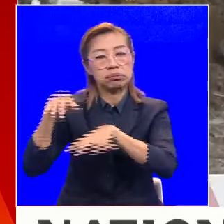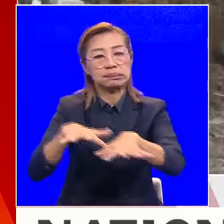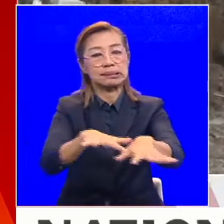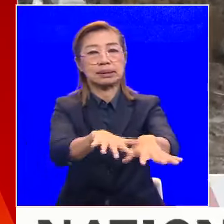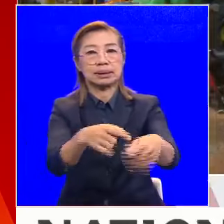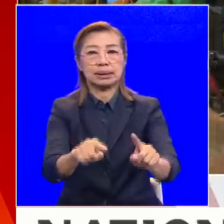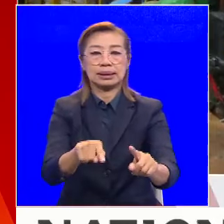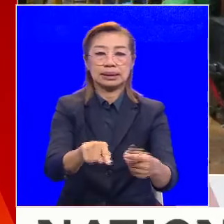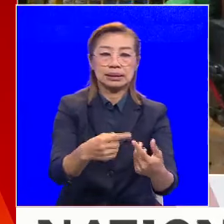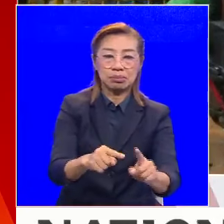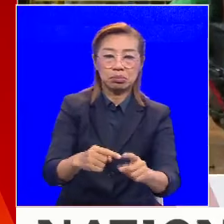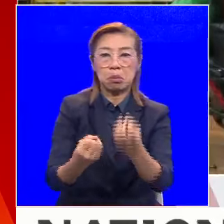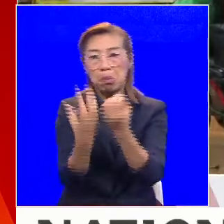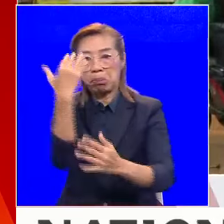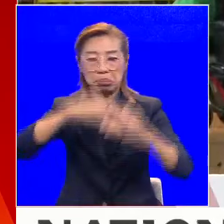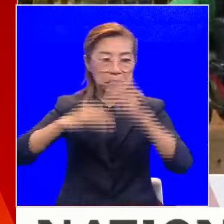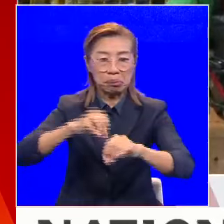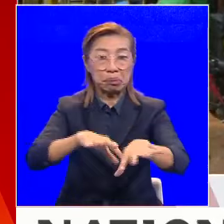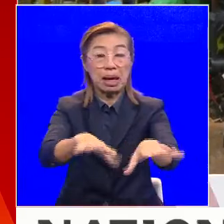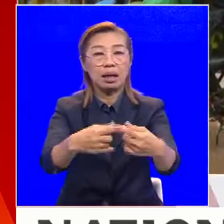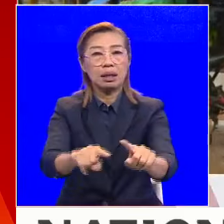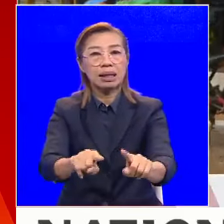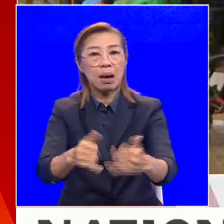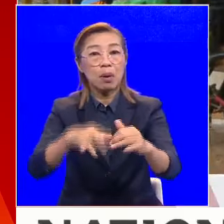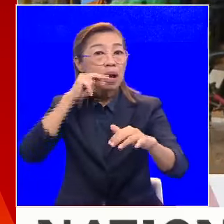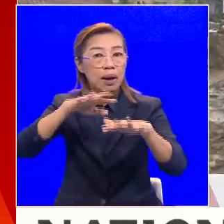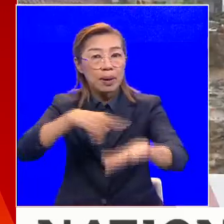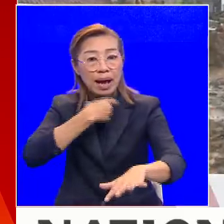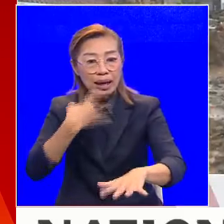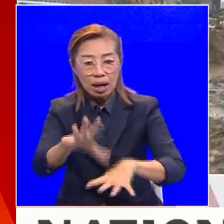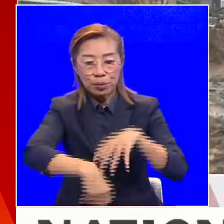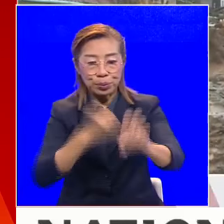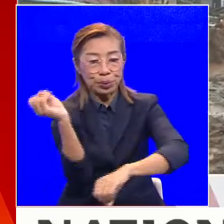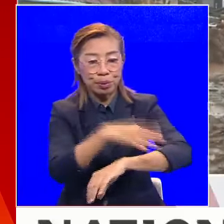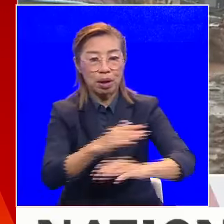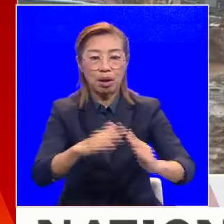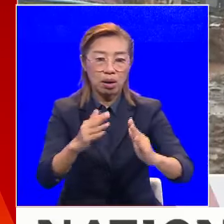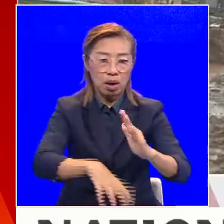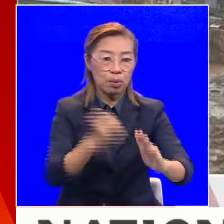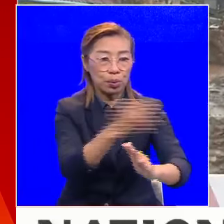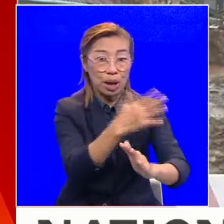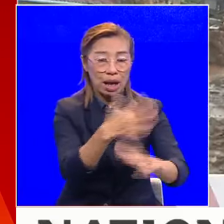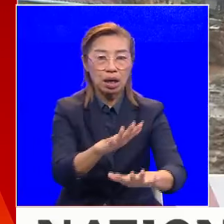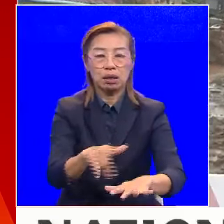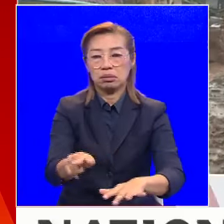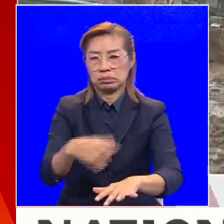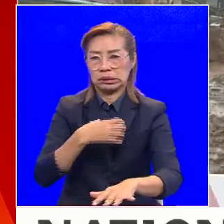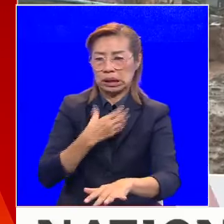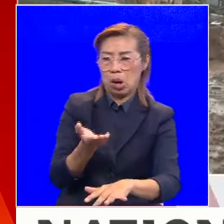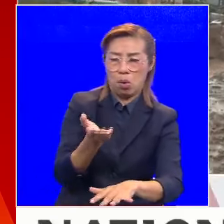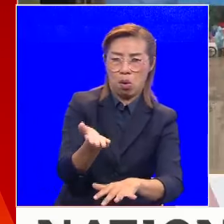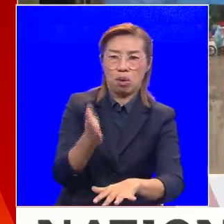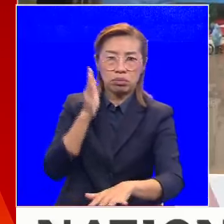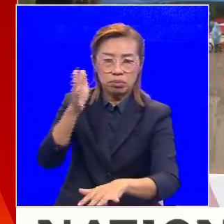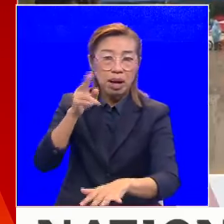ากภารกิจพวกนี้เสร็จช่วงแล้งพ่ออยากให้เวคโคเนี่ยทั้งฝั่งโน้นฝั่งนี้ช่วยกันขุดร่องน้ำสาย